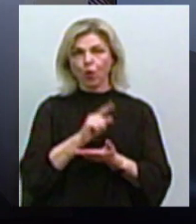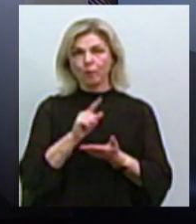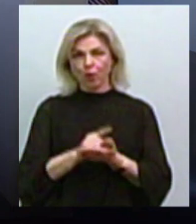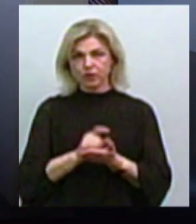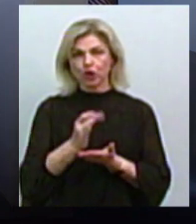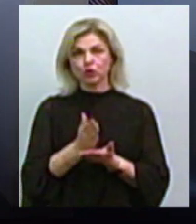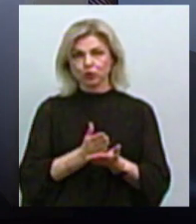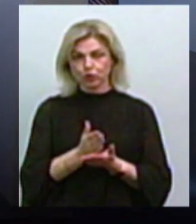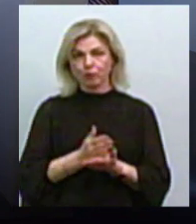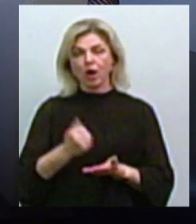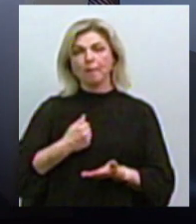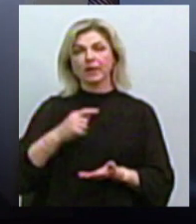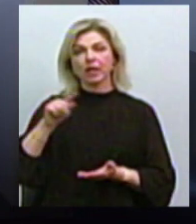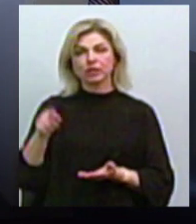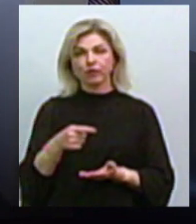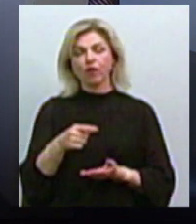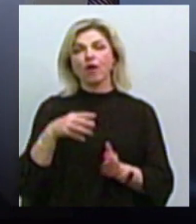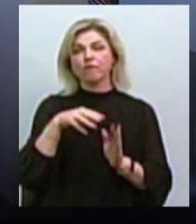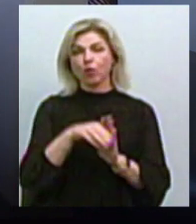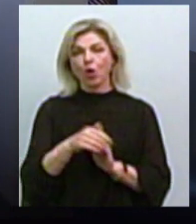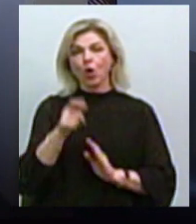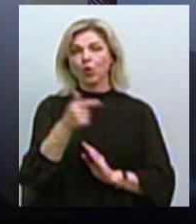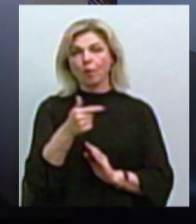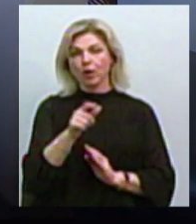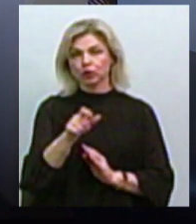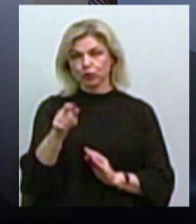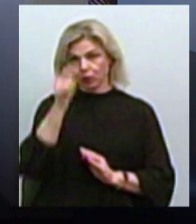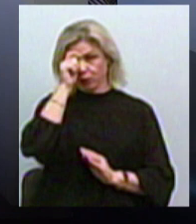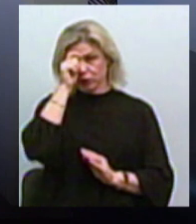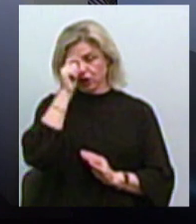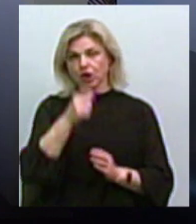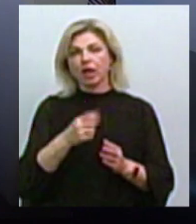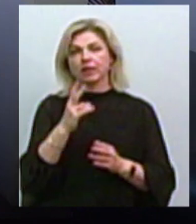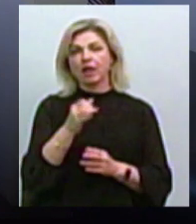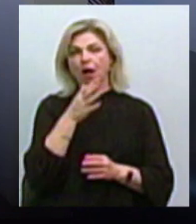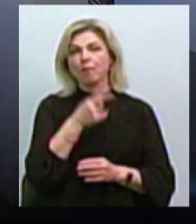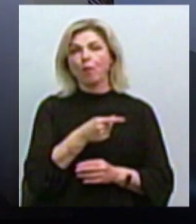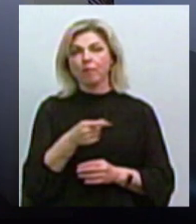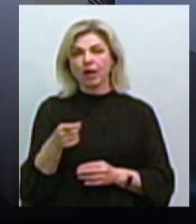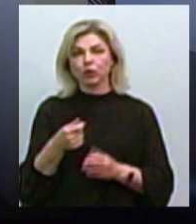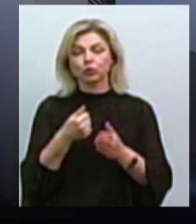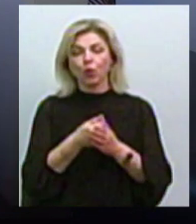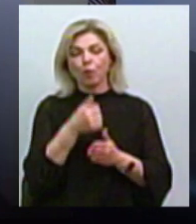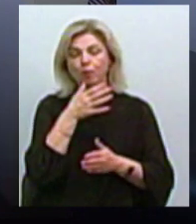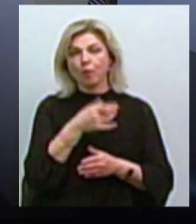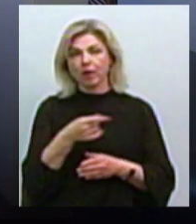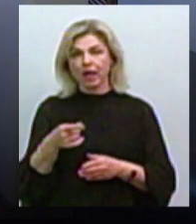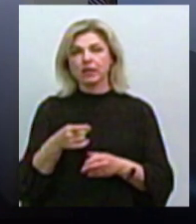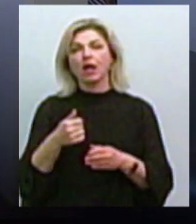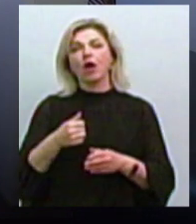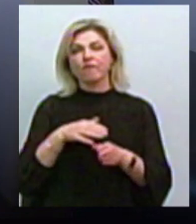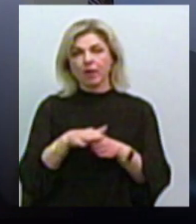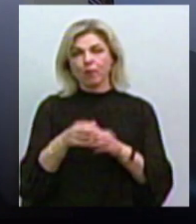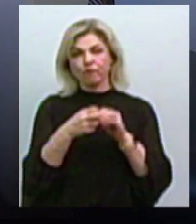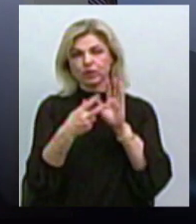призову на строкову військову службу підлягають громадяни України чоловічої статі, яким до моменту відправлення війська виповнилось 18